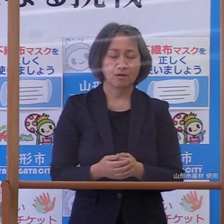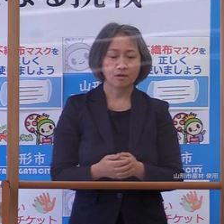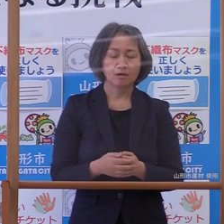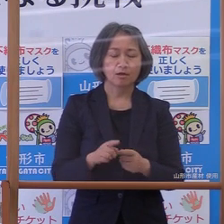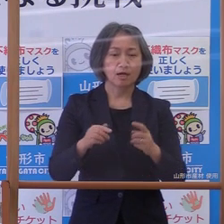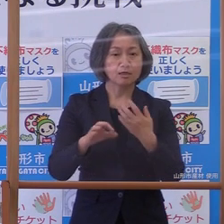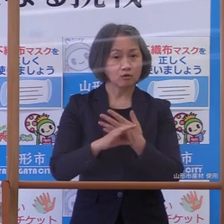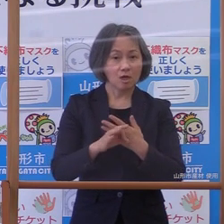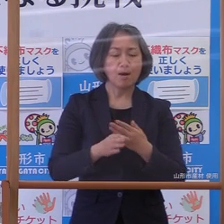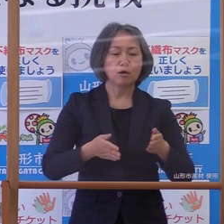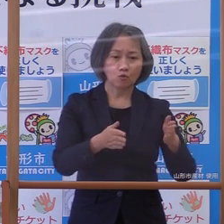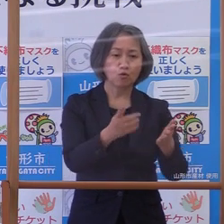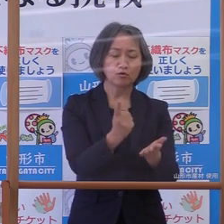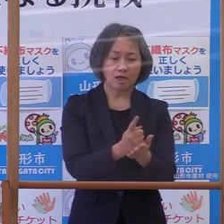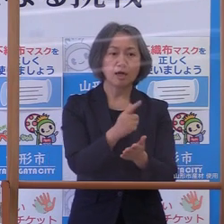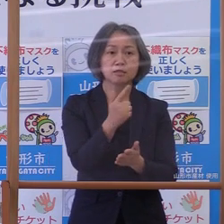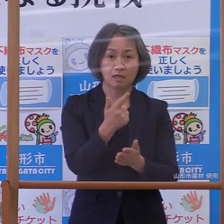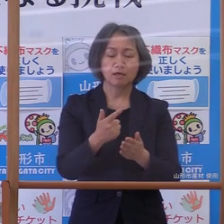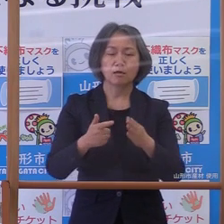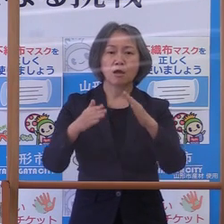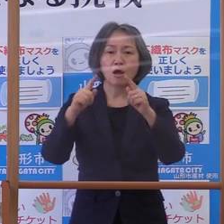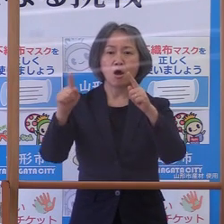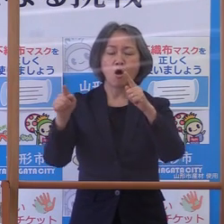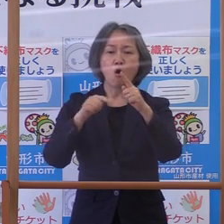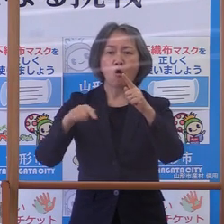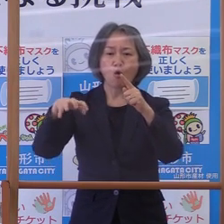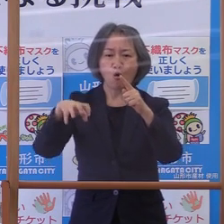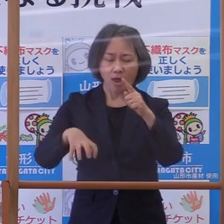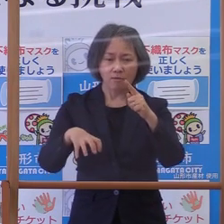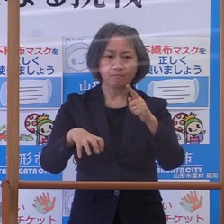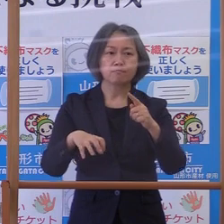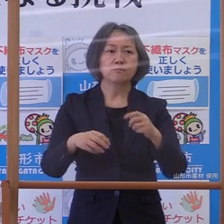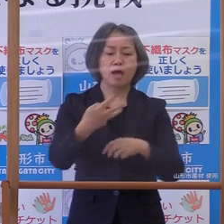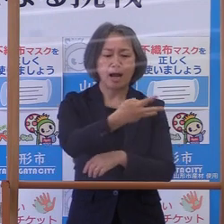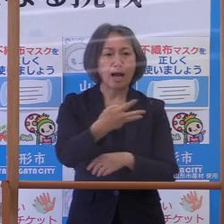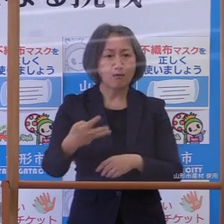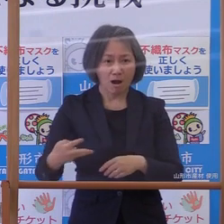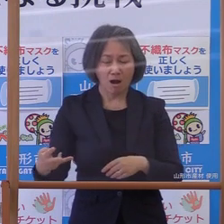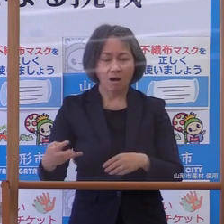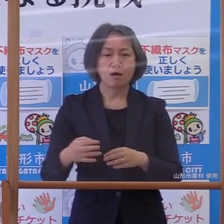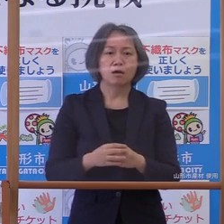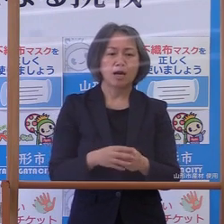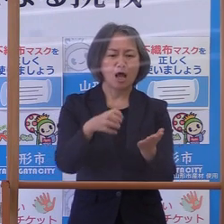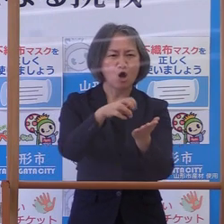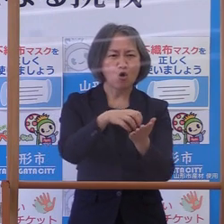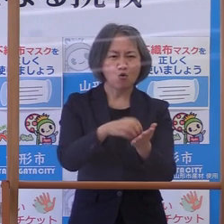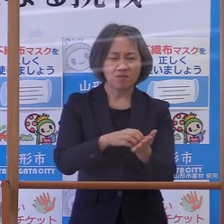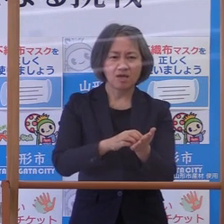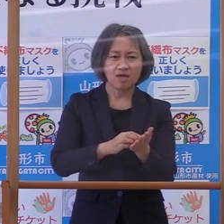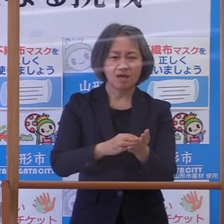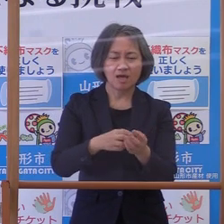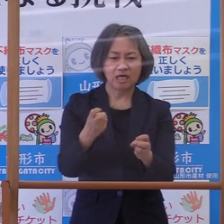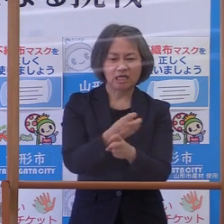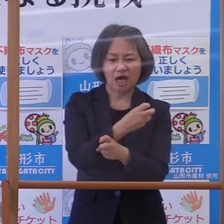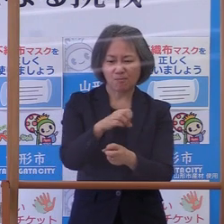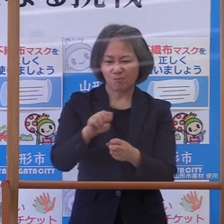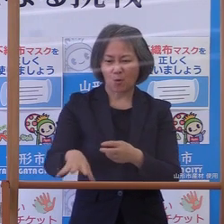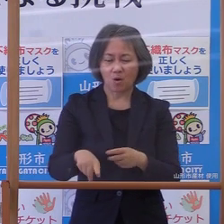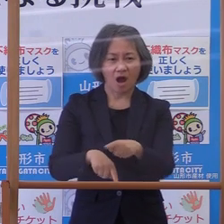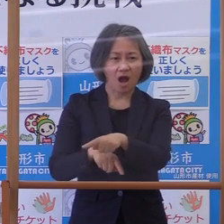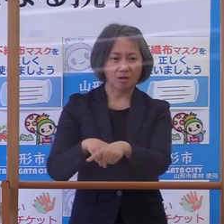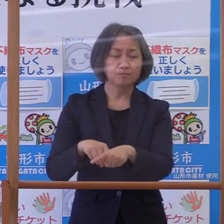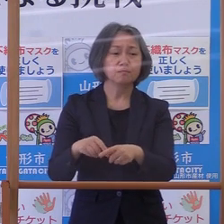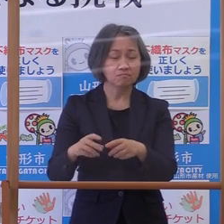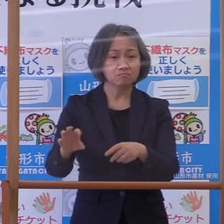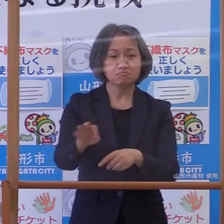か河川とかゴミの不法投棄なんかにも使えるということで、当面はこの4つを通報機能の